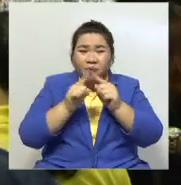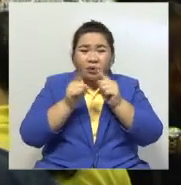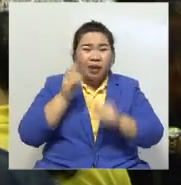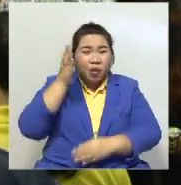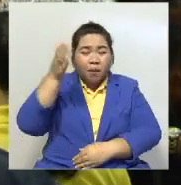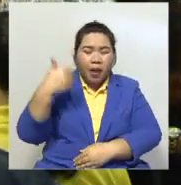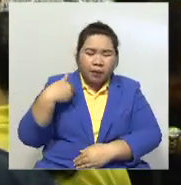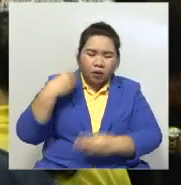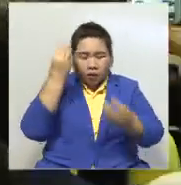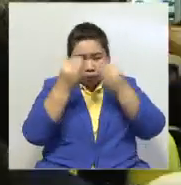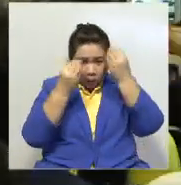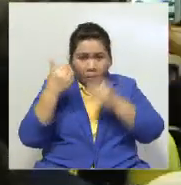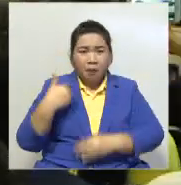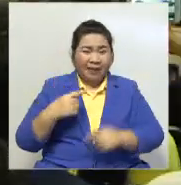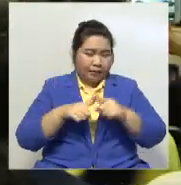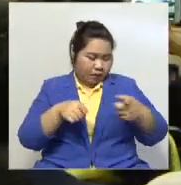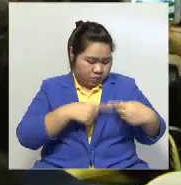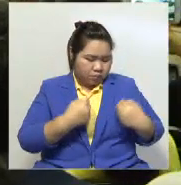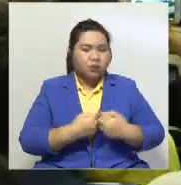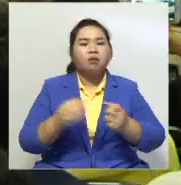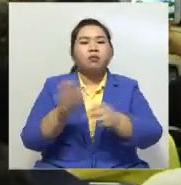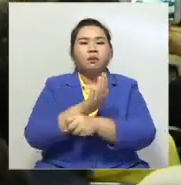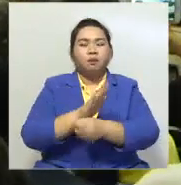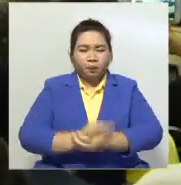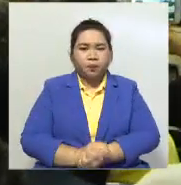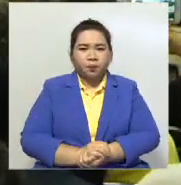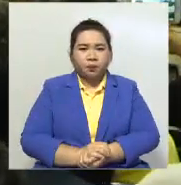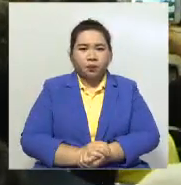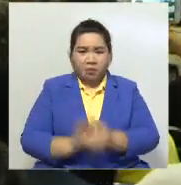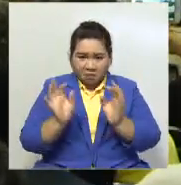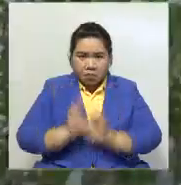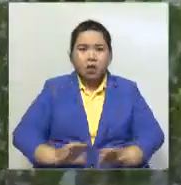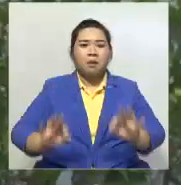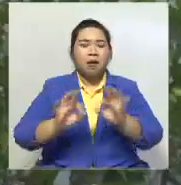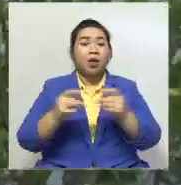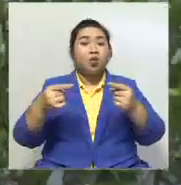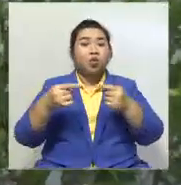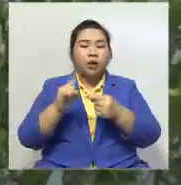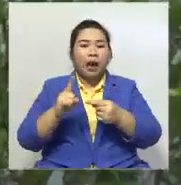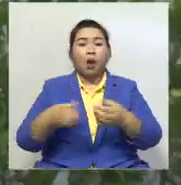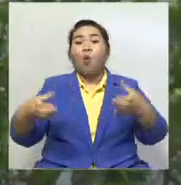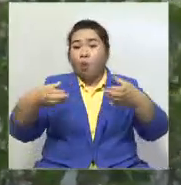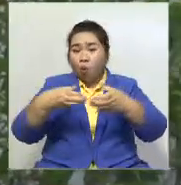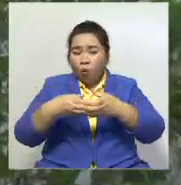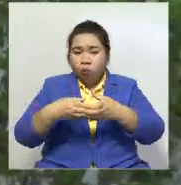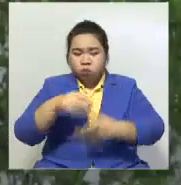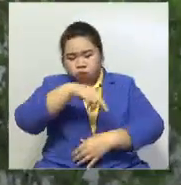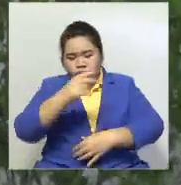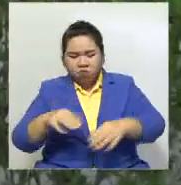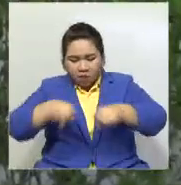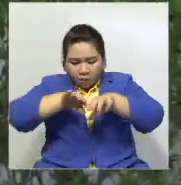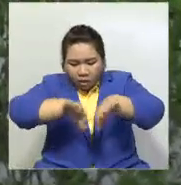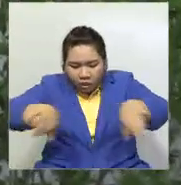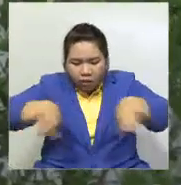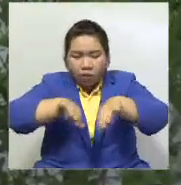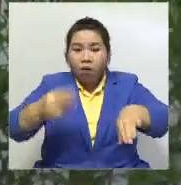งมีหน้ามืดบ้างนะคะแต่ทุกคนเนี่ยใจยังสู้อยู่ค่ะส่วนวินาทีสำคัญตอนที่ทีมหมูป่าเนี่ยพบกับนักดำน้ำชาวอังกฤ